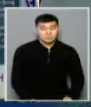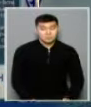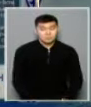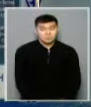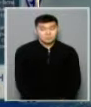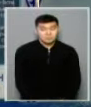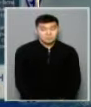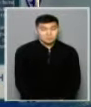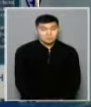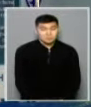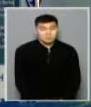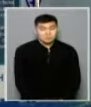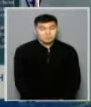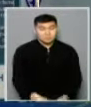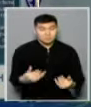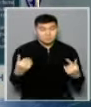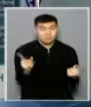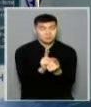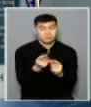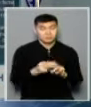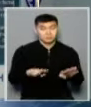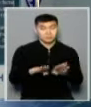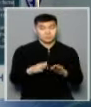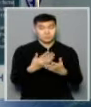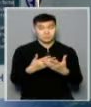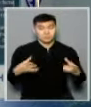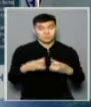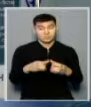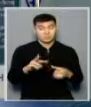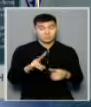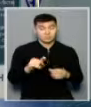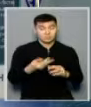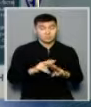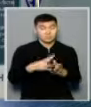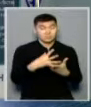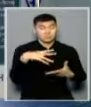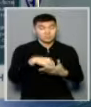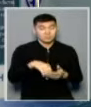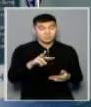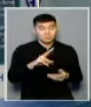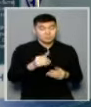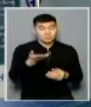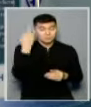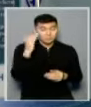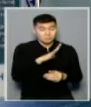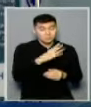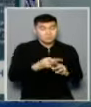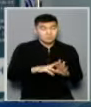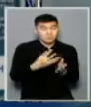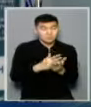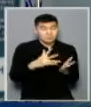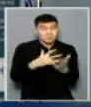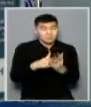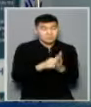жалғаспақ. Алаш туын желбіреткен азаттық атты бүгінгі кездесуіміз Бижанов Мейрамбек мырзаның кезінде, жас студент кезінде 1986